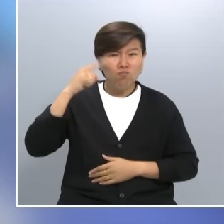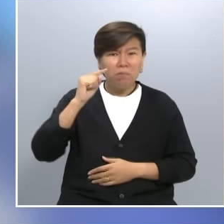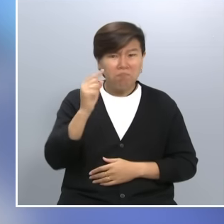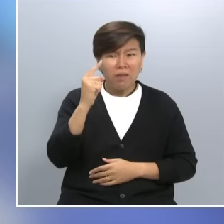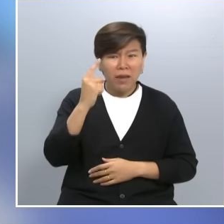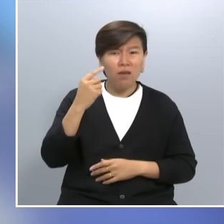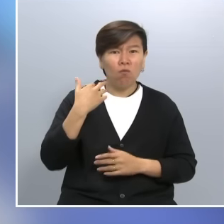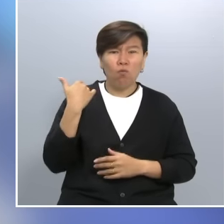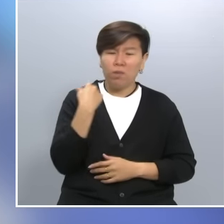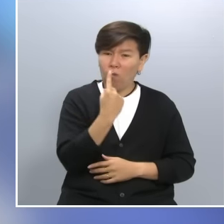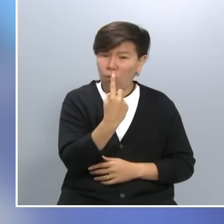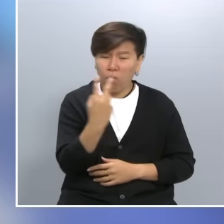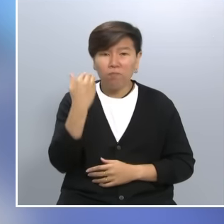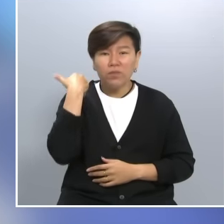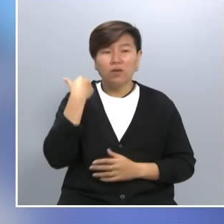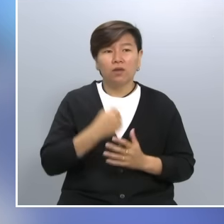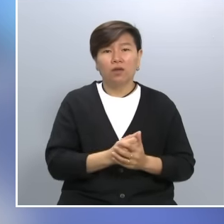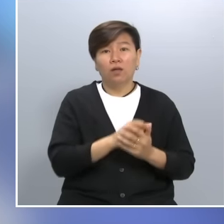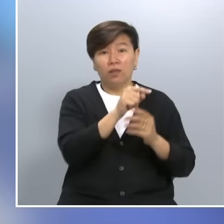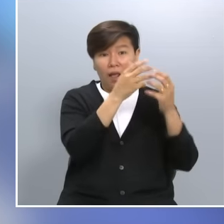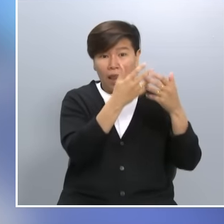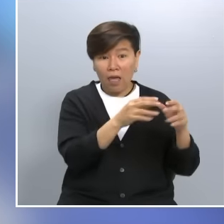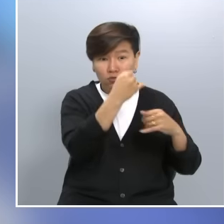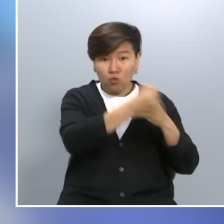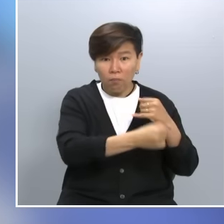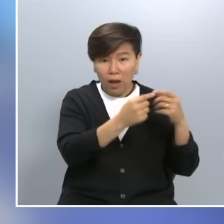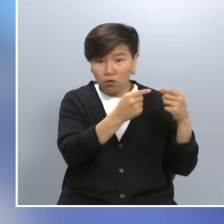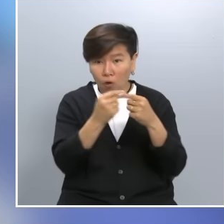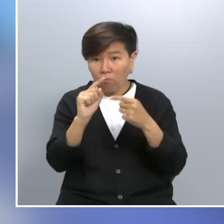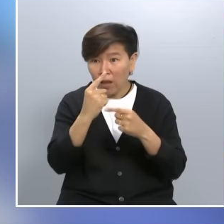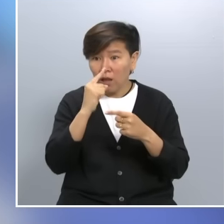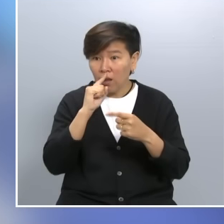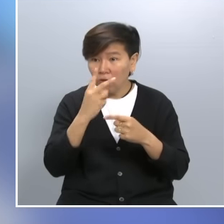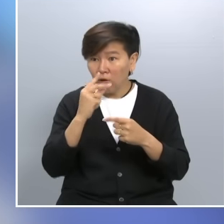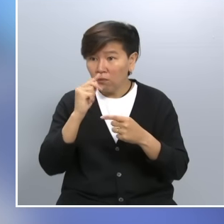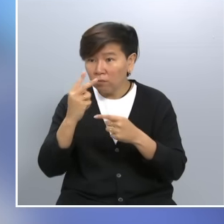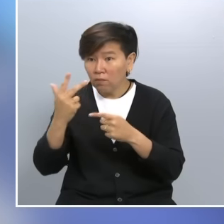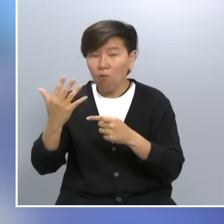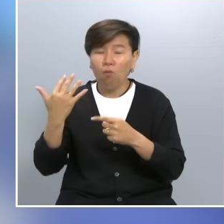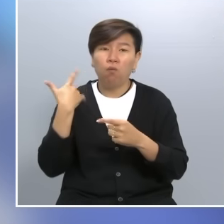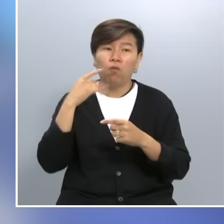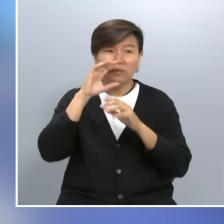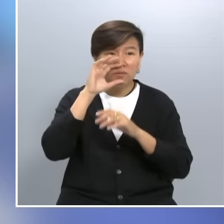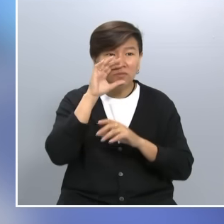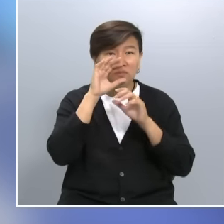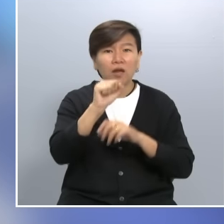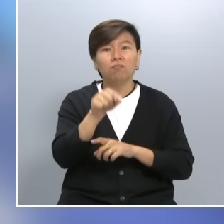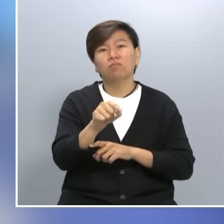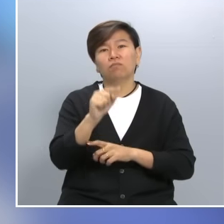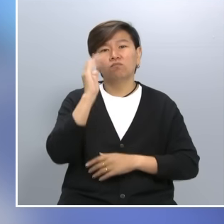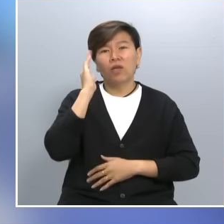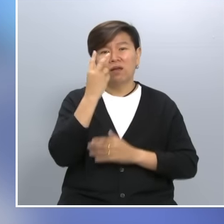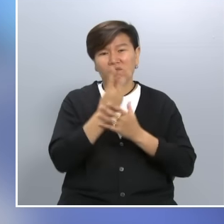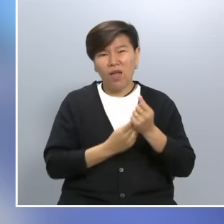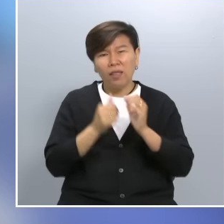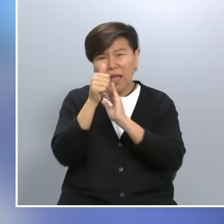ด้วยเธอคิดว่าพอจบจากคนนี้มันน่าจะจบแล้วน่าจะไม่มีปัญหาเรื่องผู้หญิงแต่ปรากฏว่าก็มาจับได้อีกว่าแฟนของเธอไป